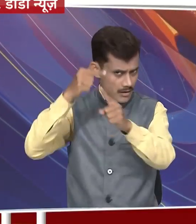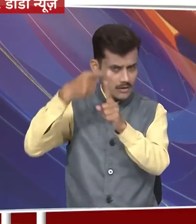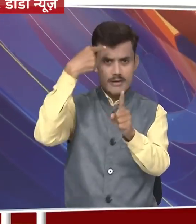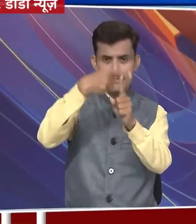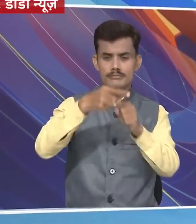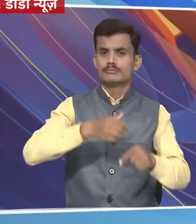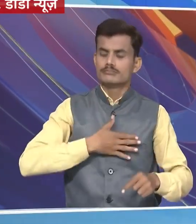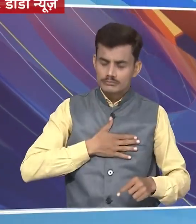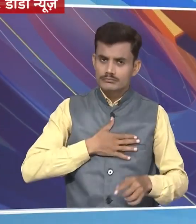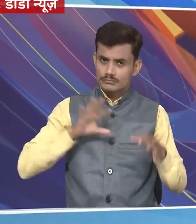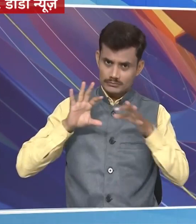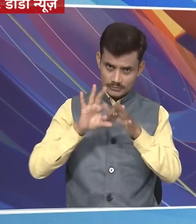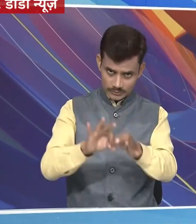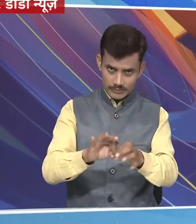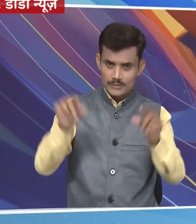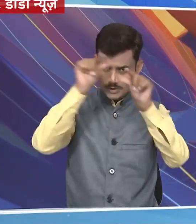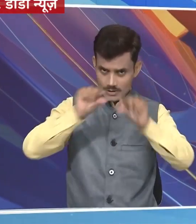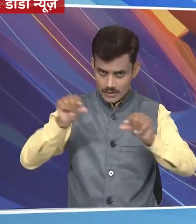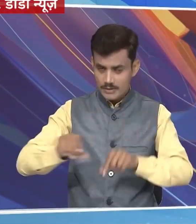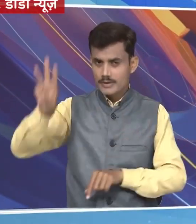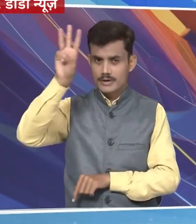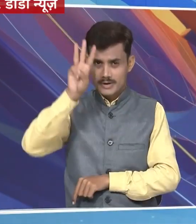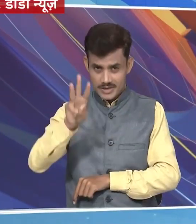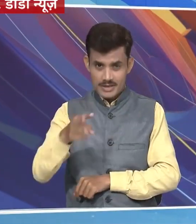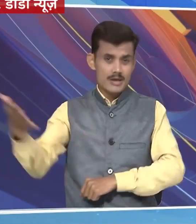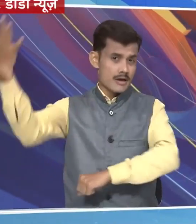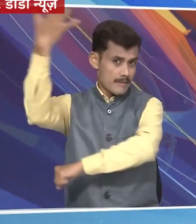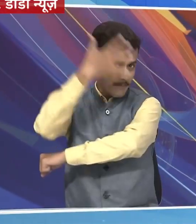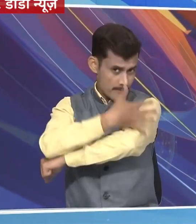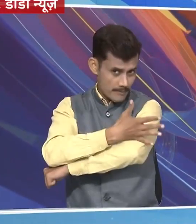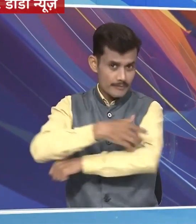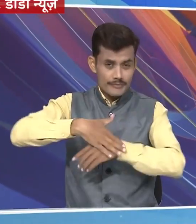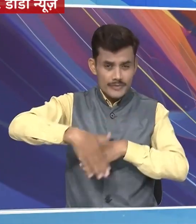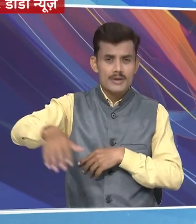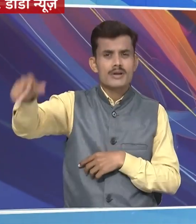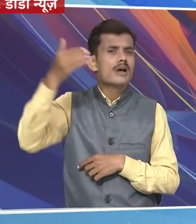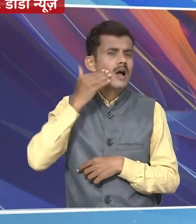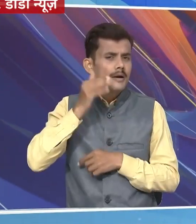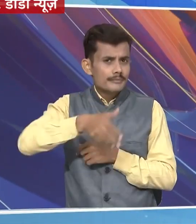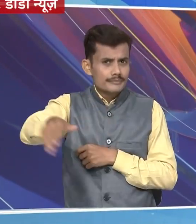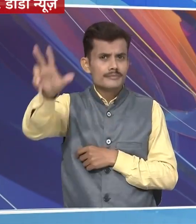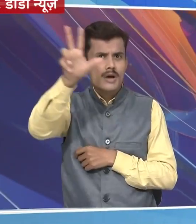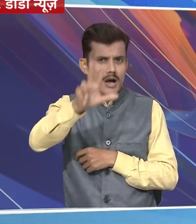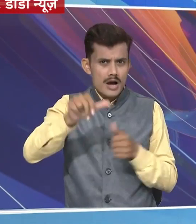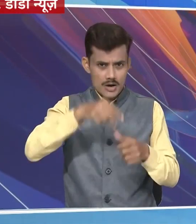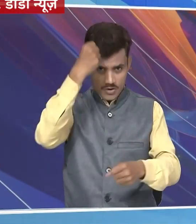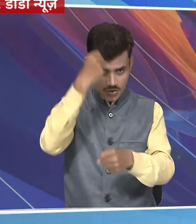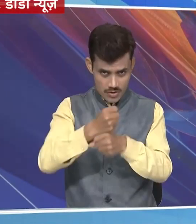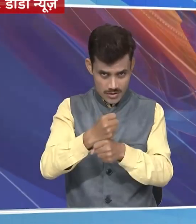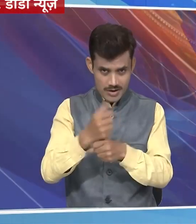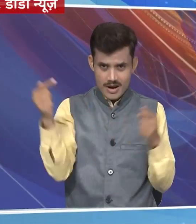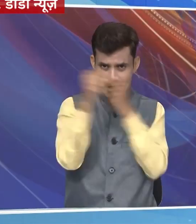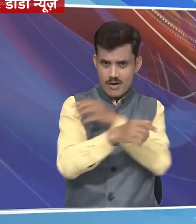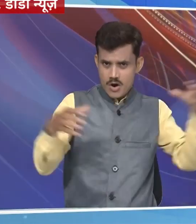व्हिप 5 दिनों के लिए जारी किया गया है। गौरतलब है कि 8 अगस्त को लोकसभा में दोपहर से विपक्ष के अविश्वास प्रस्ताव